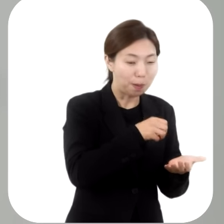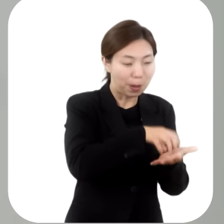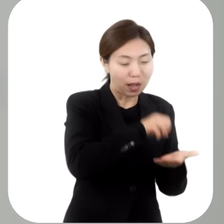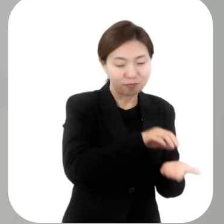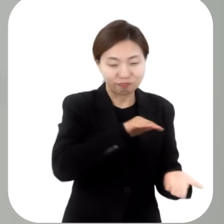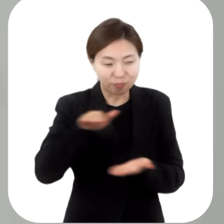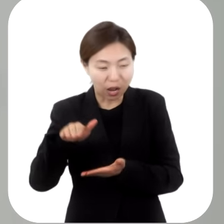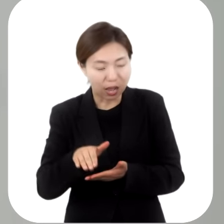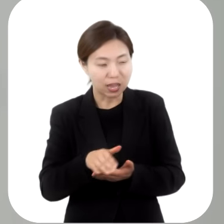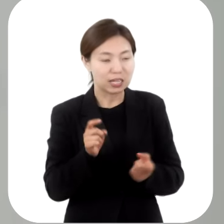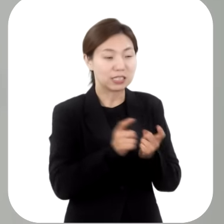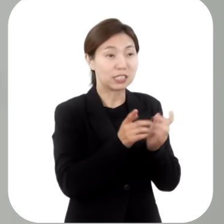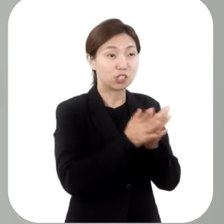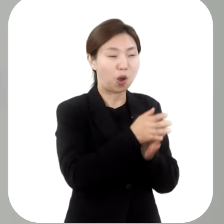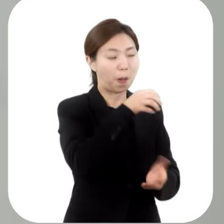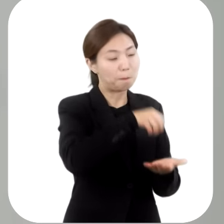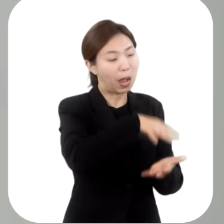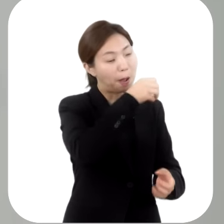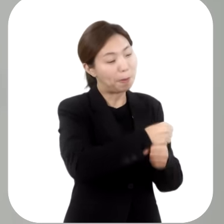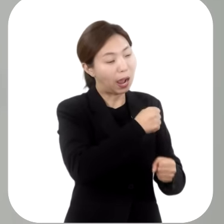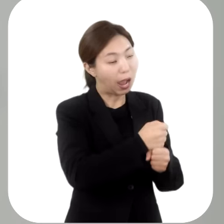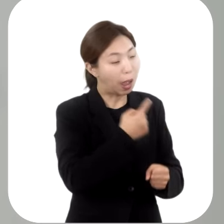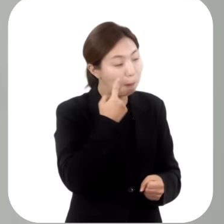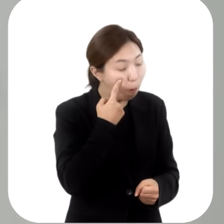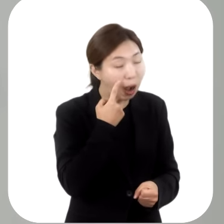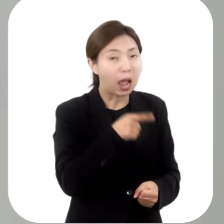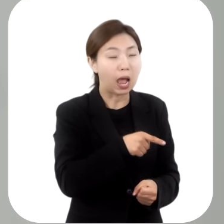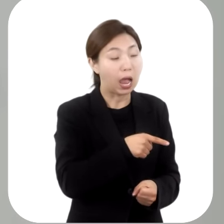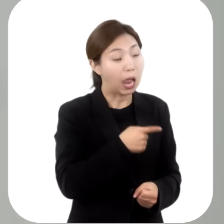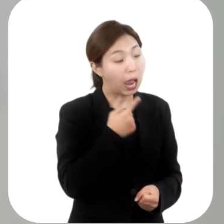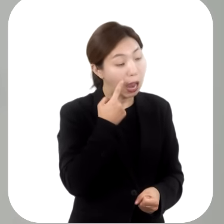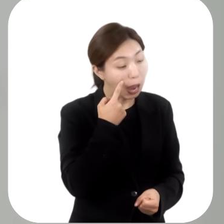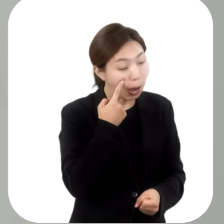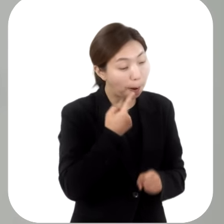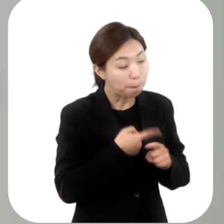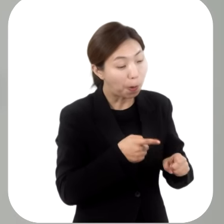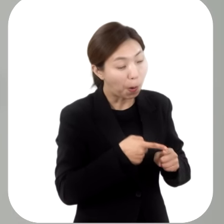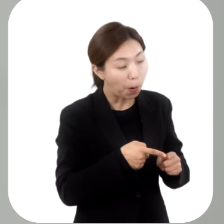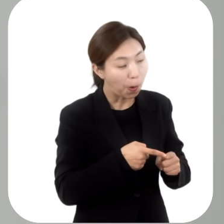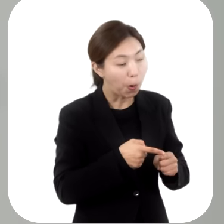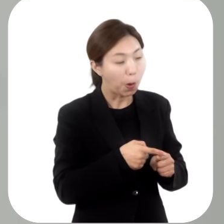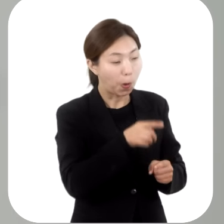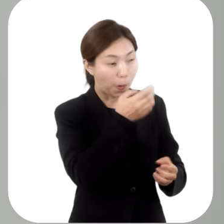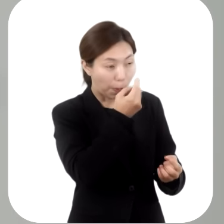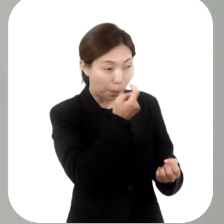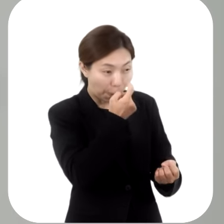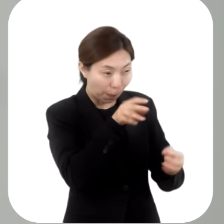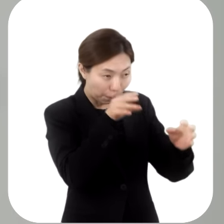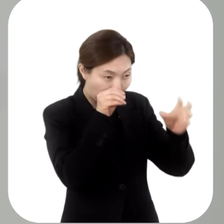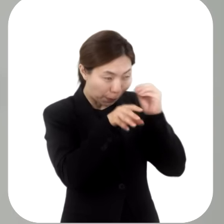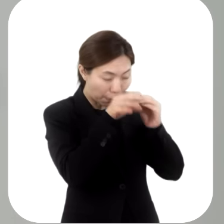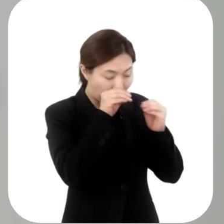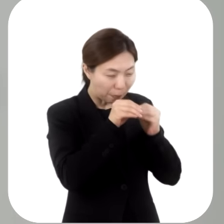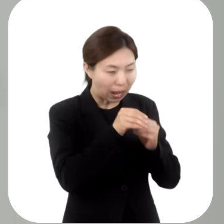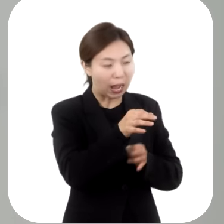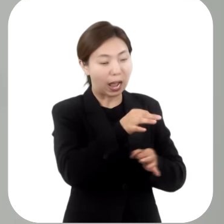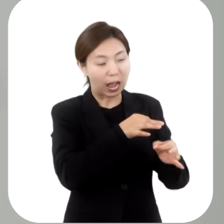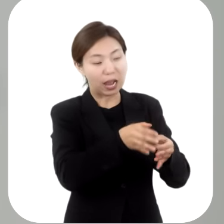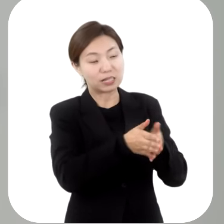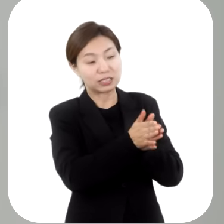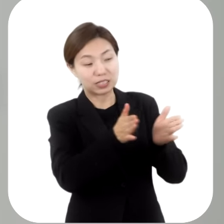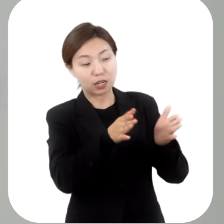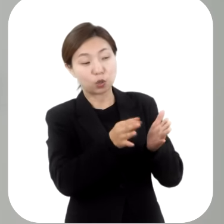해보고 배달도 해보고 만들어도 보고 이렇게 하면서 아, 이 정도면 막 가게 여는데 얼마